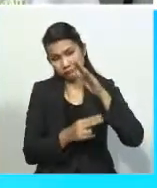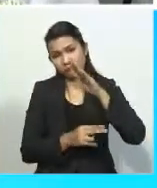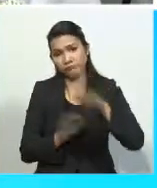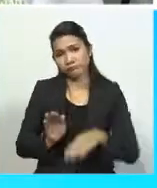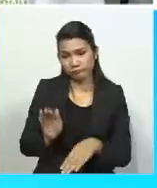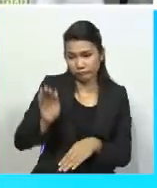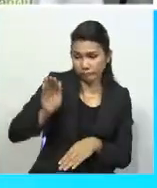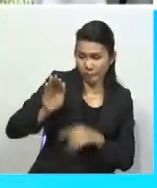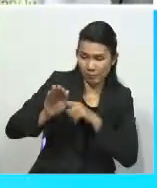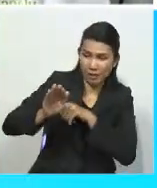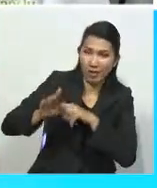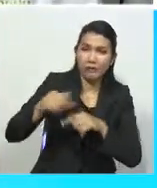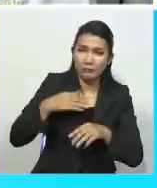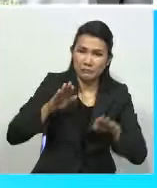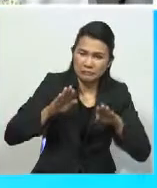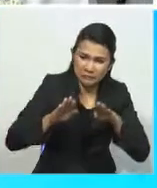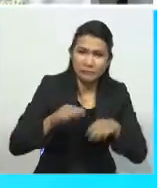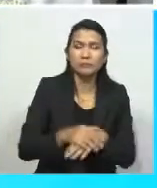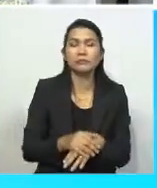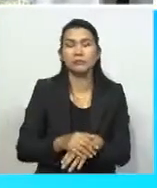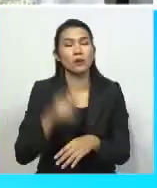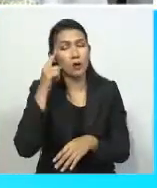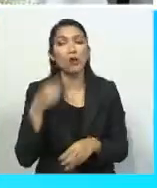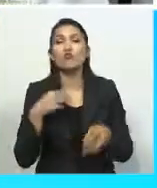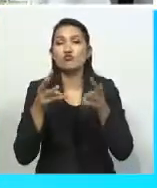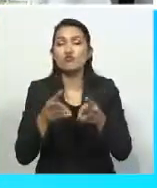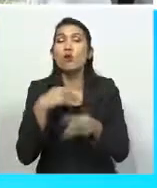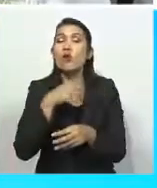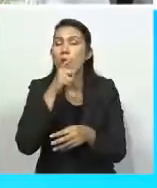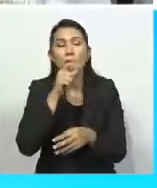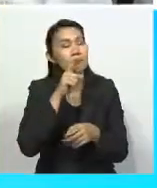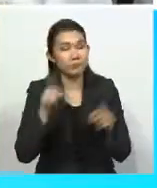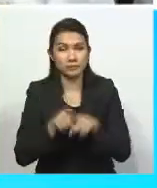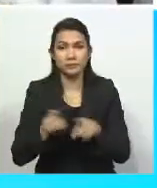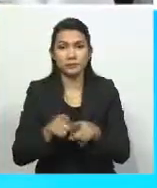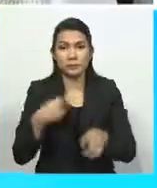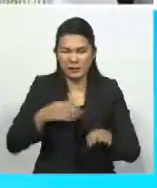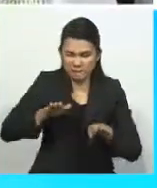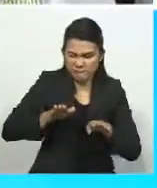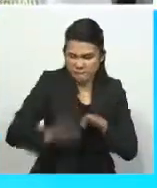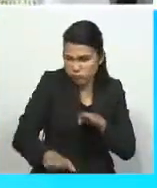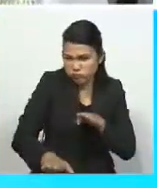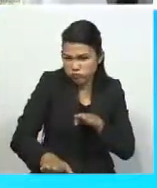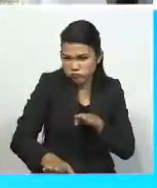ช้แรงนะครับแต่อย่างไรก็ตามนั้นเนี่ยการทดสอบนั้นก็ใช้วิธีการเดียวกันก็คือว่าเหยียบคันเร่งให้เต็ม